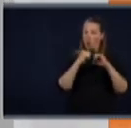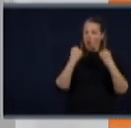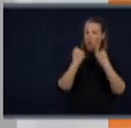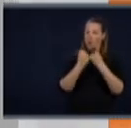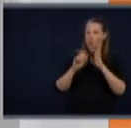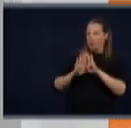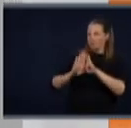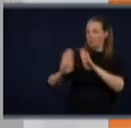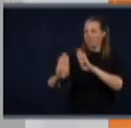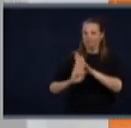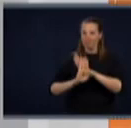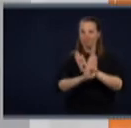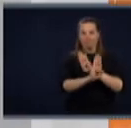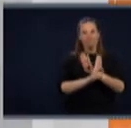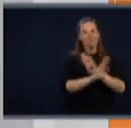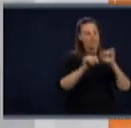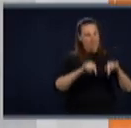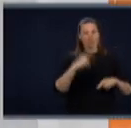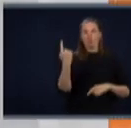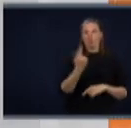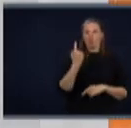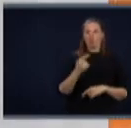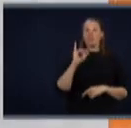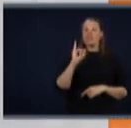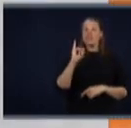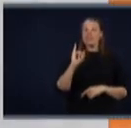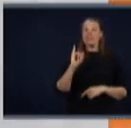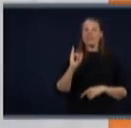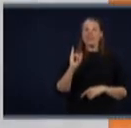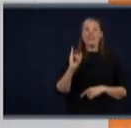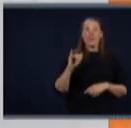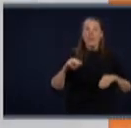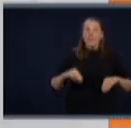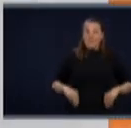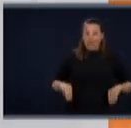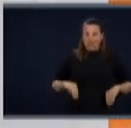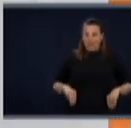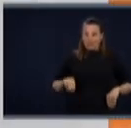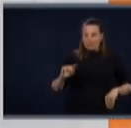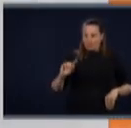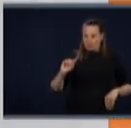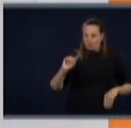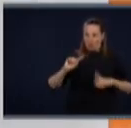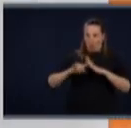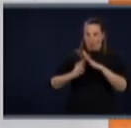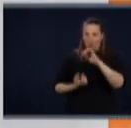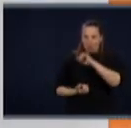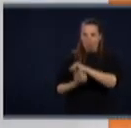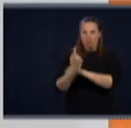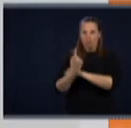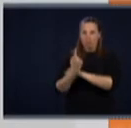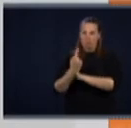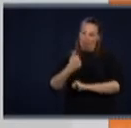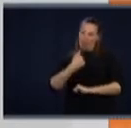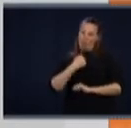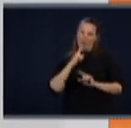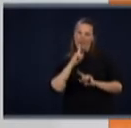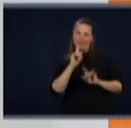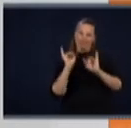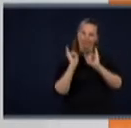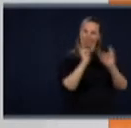C'est clair que si, par exemple, un des ministres, aussi ministre soit-il, développerait des symptômes, le directeur national lui dirait de se tenir loin du